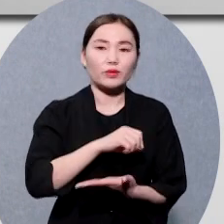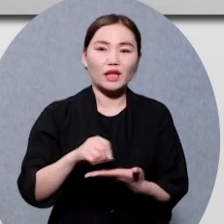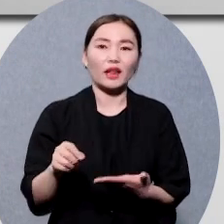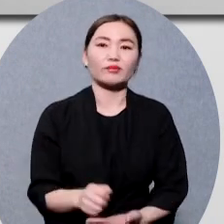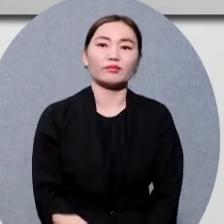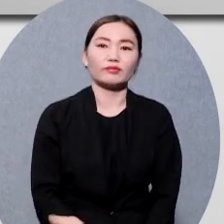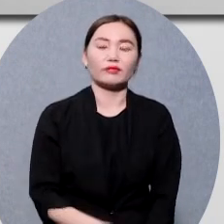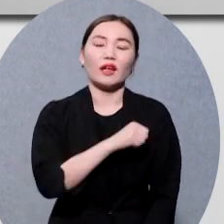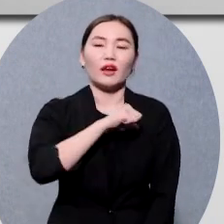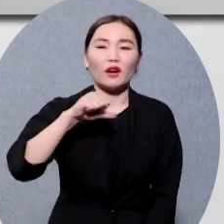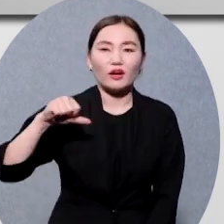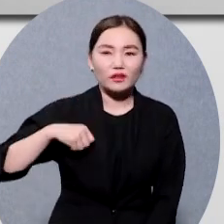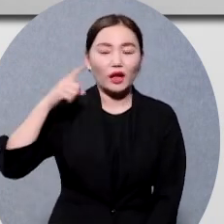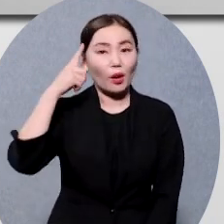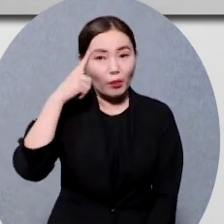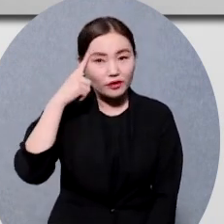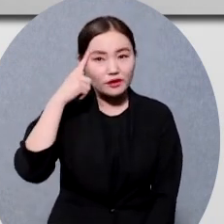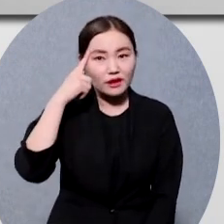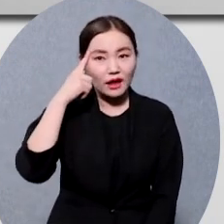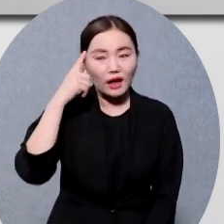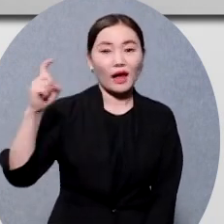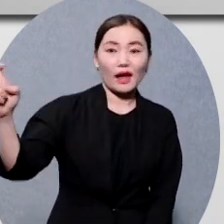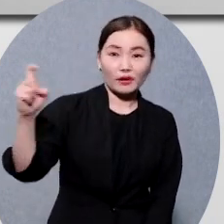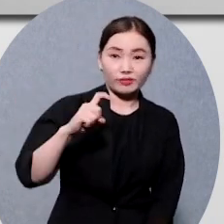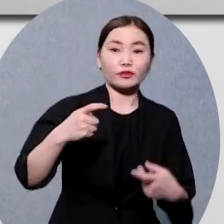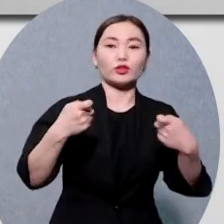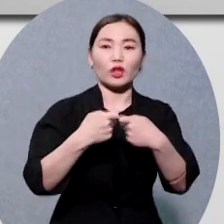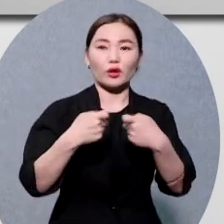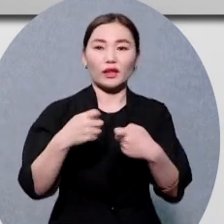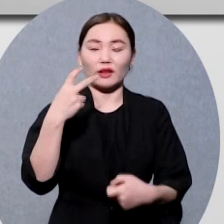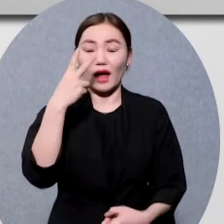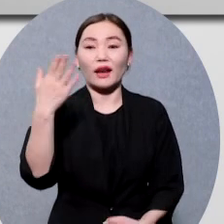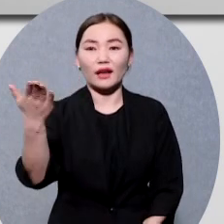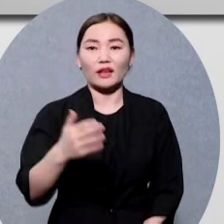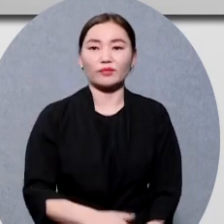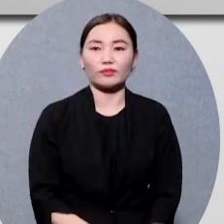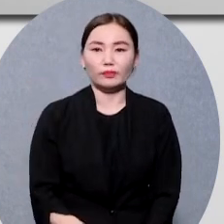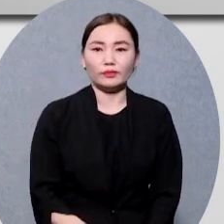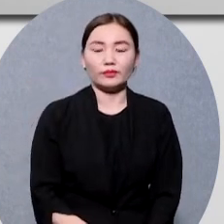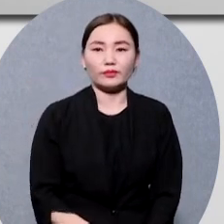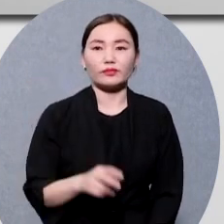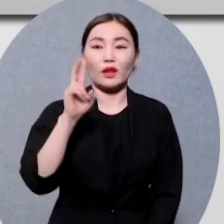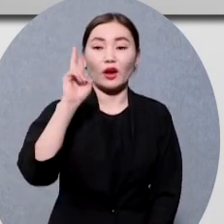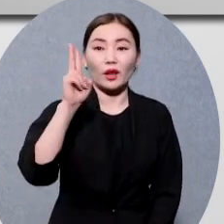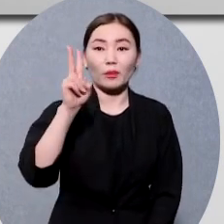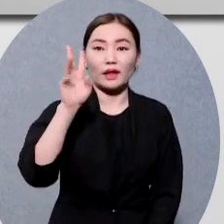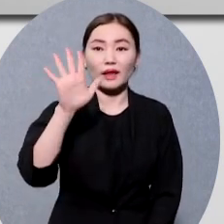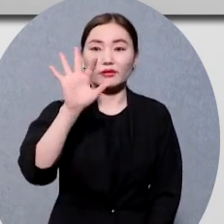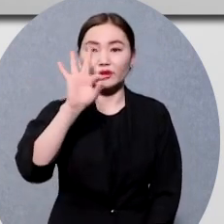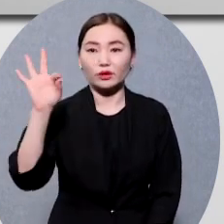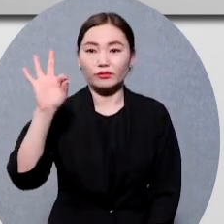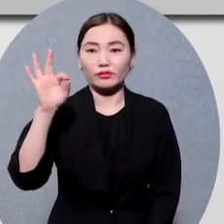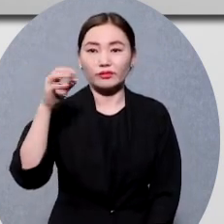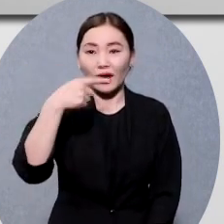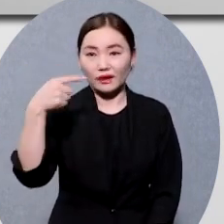Өөрсдийнхөө бодсон бодлогыг багшийнхаа энэ хариулттай тулгаад хараарай. За энэтхэгт одоогоос 2600-аас 2500 жилийн өмнө